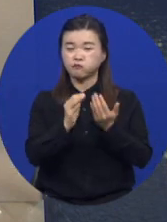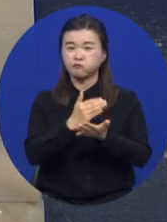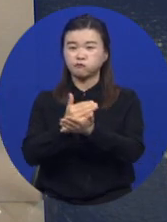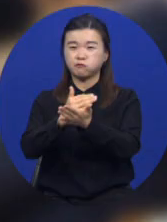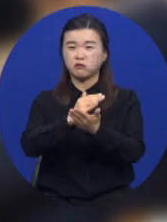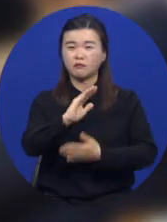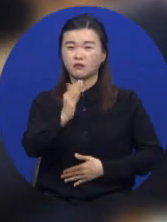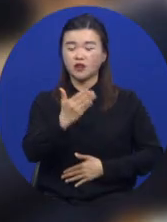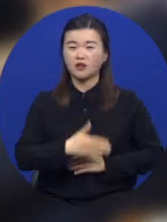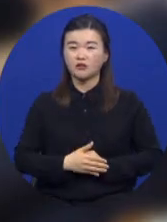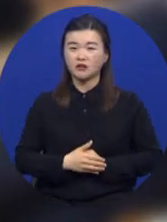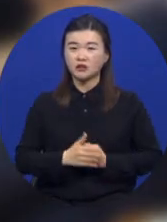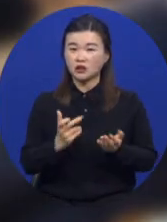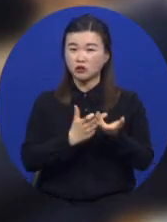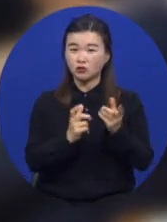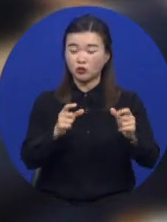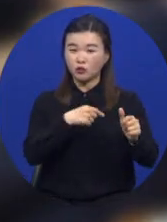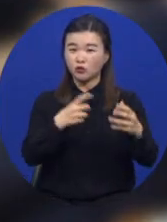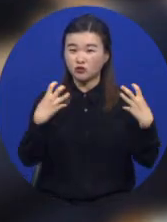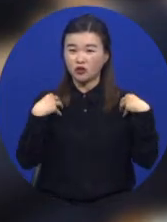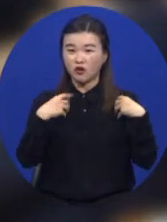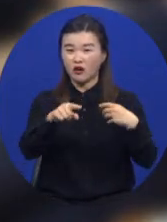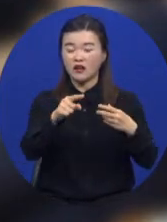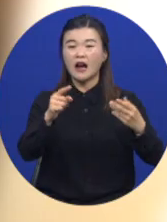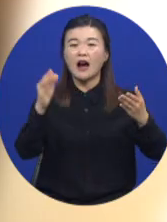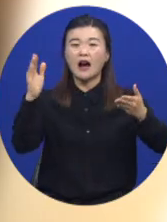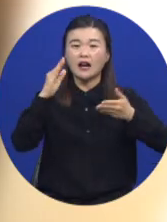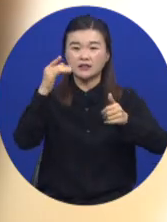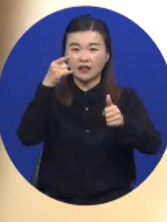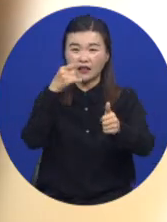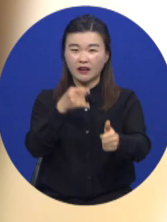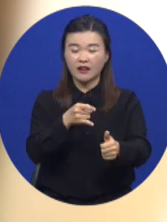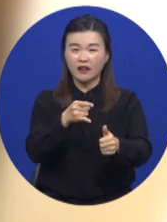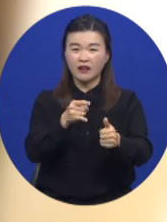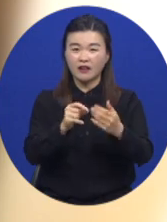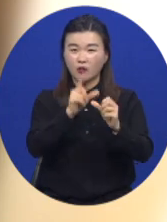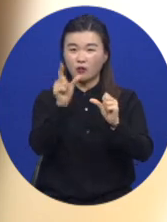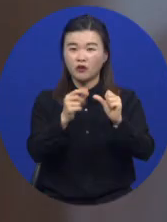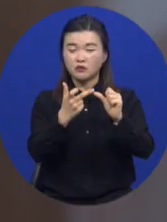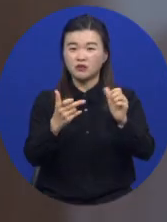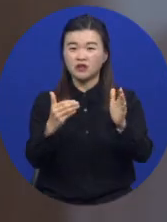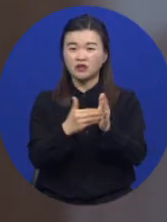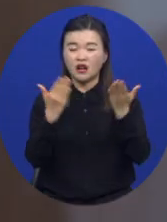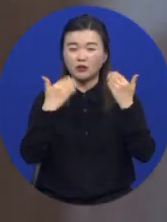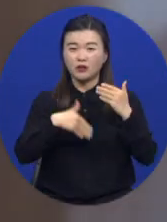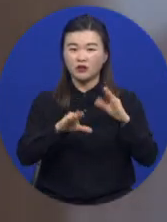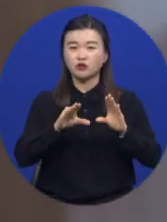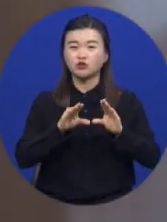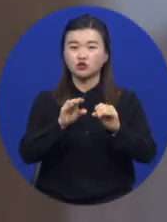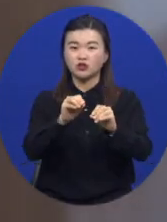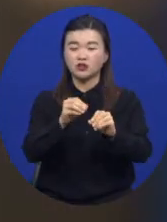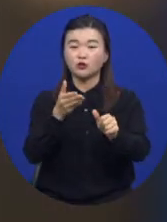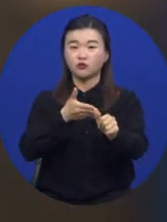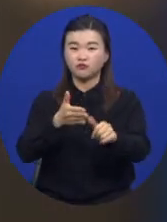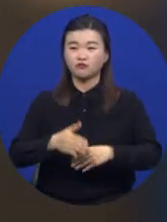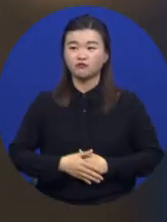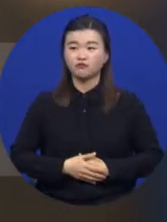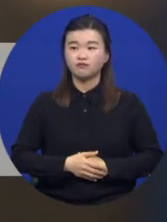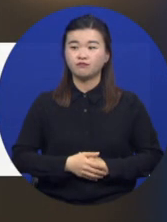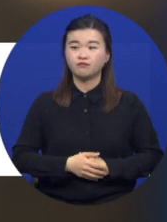됐습니다 제주 도교육청은 해당 학생들에게 오는 17일까지 등교를 중지하도록 했습니다